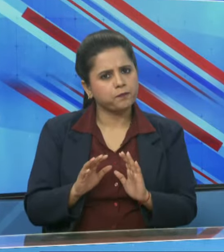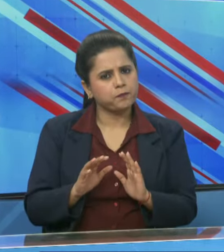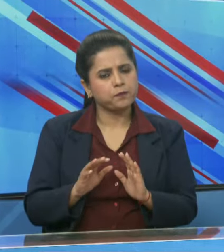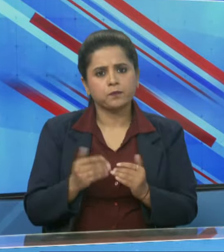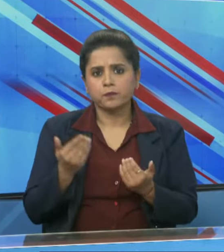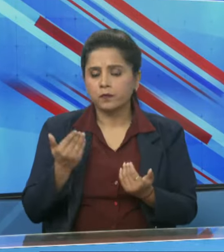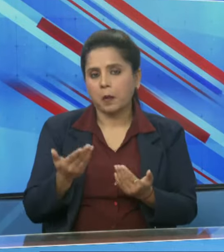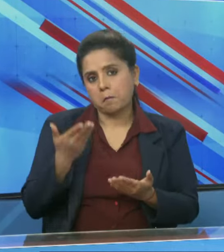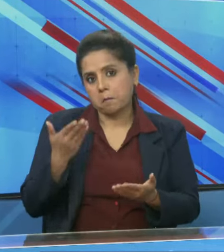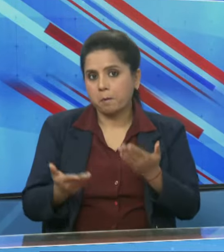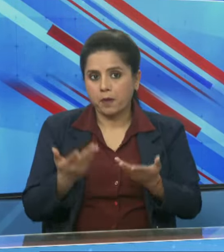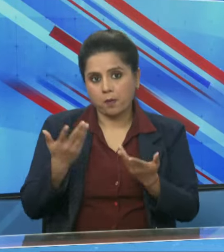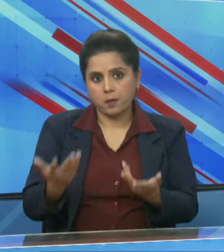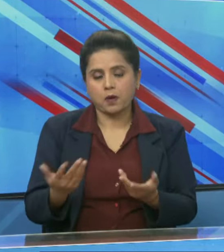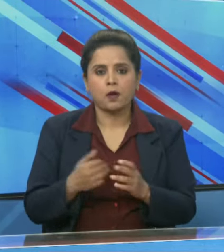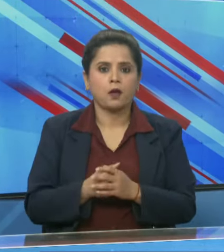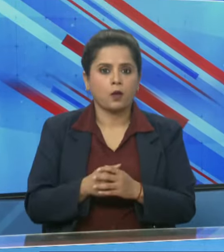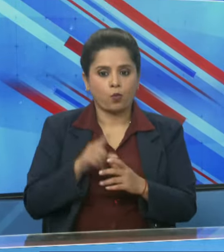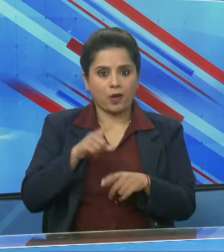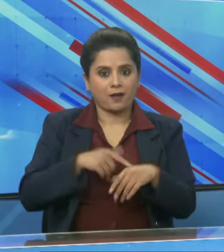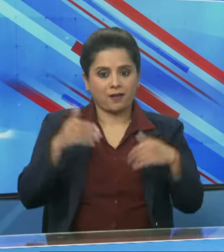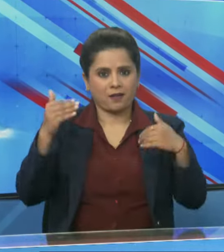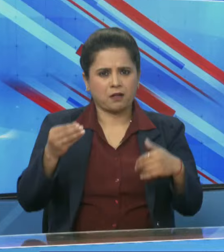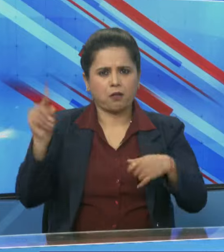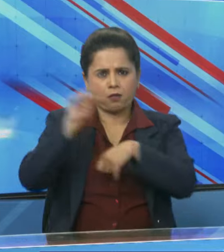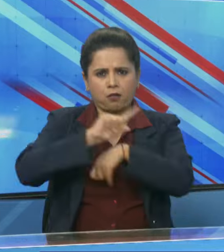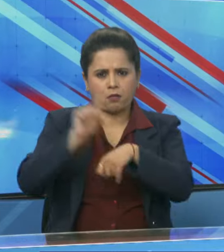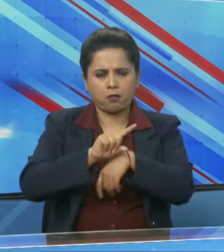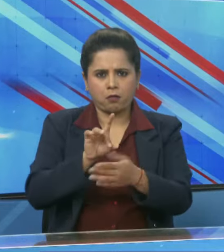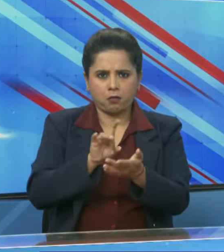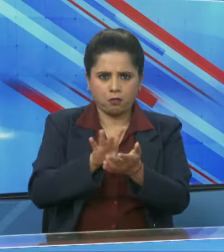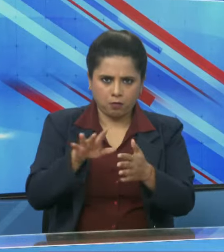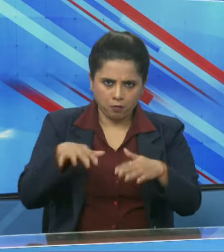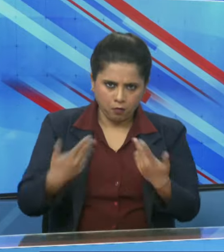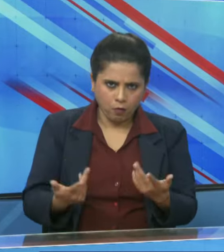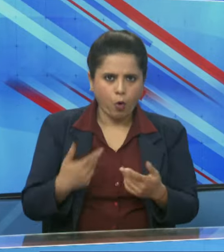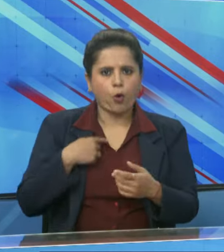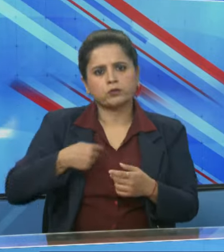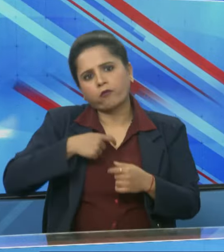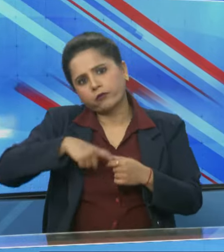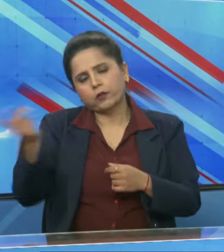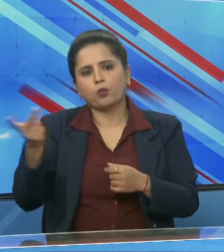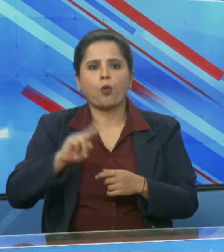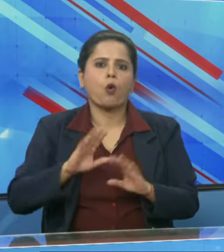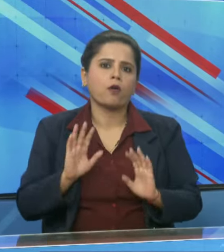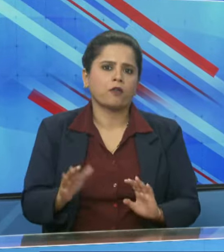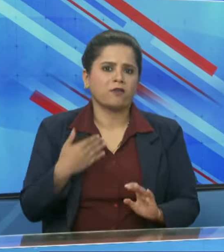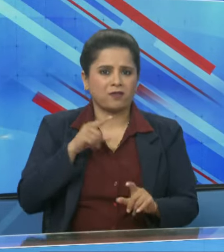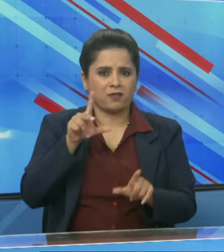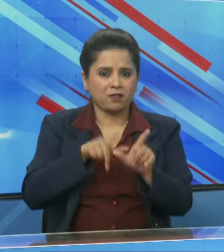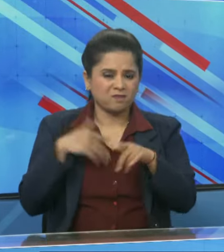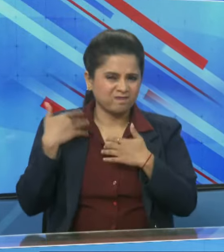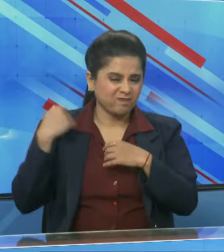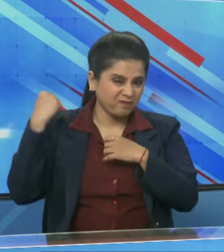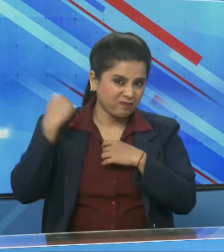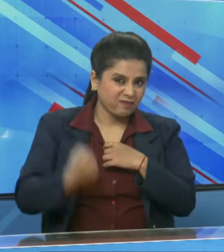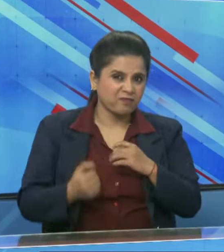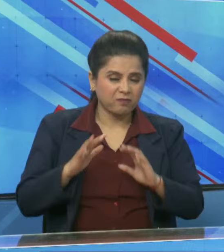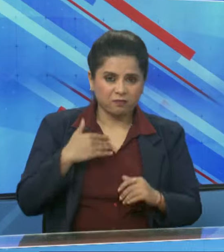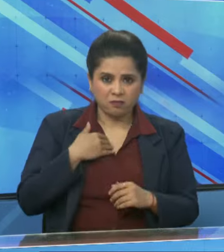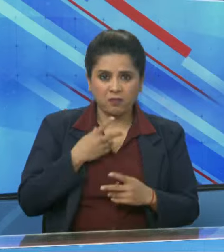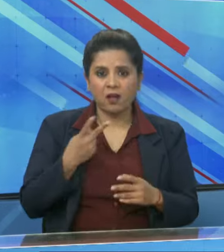कि या तो एक टर्नओवर में कुछ दिनों के बाद निकाल दिया जाता है या पार्टी छोड़कर चला जाता है। हम 18 साल रहे, हमने कई